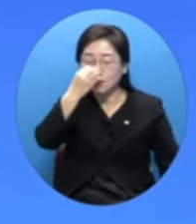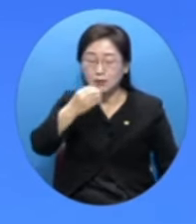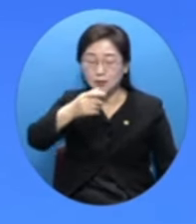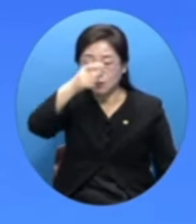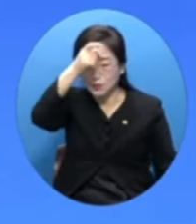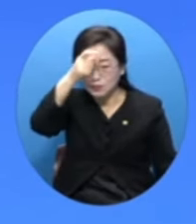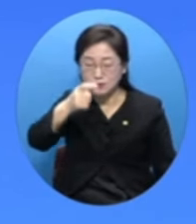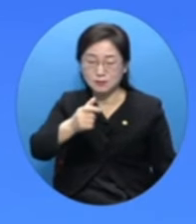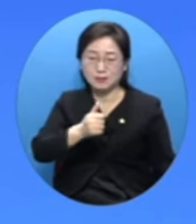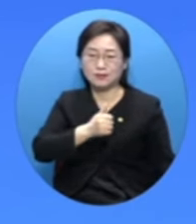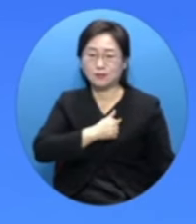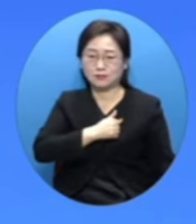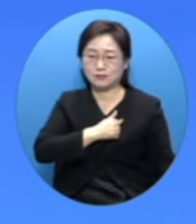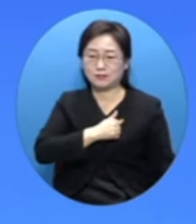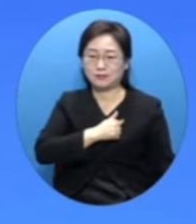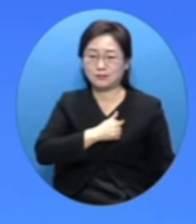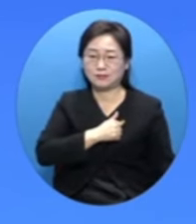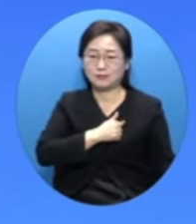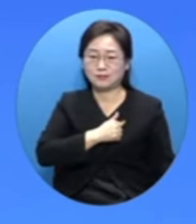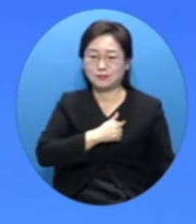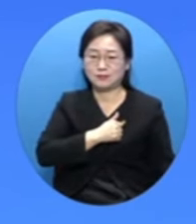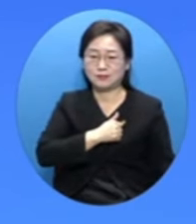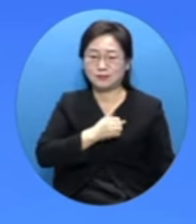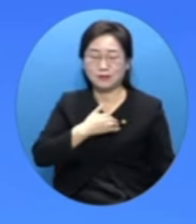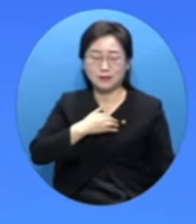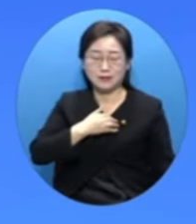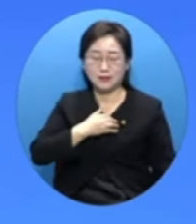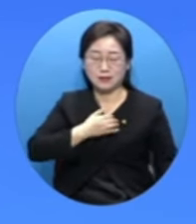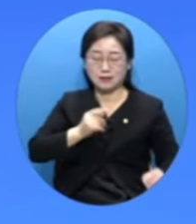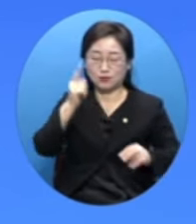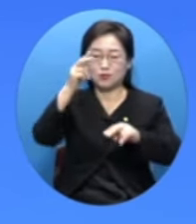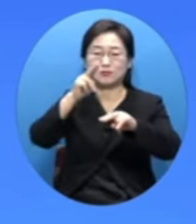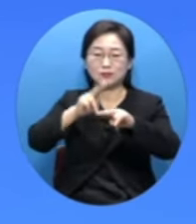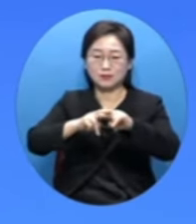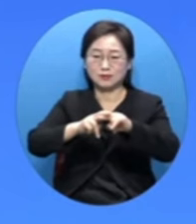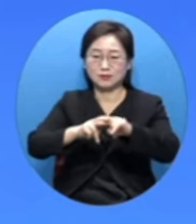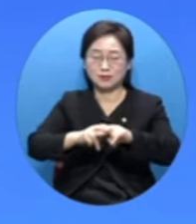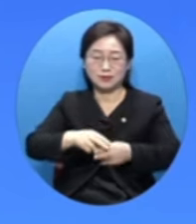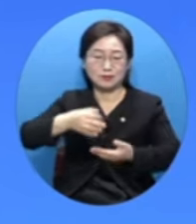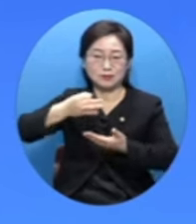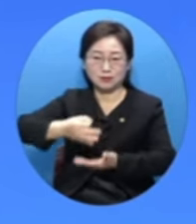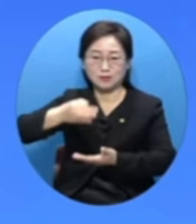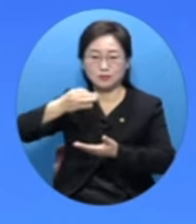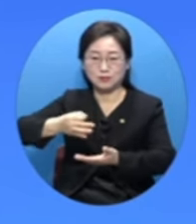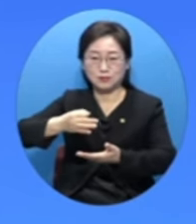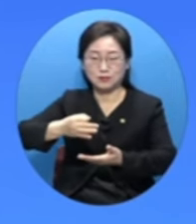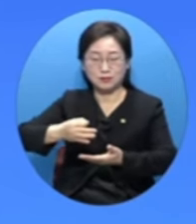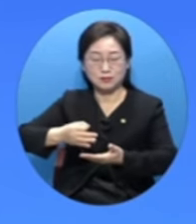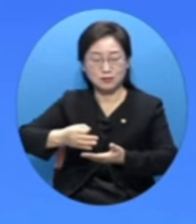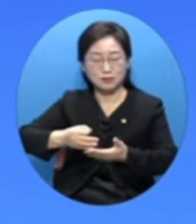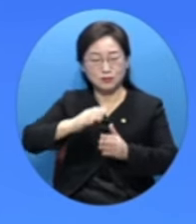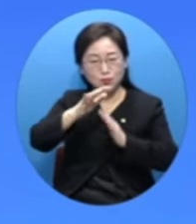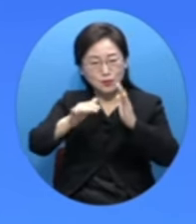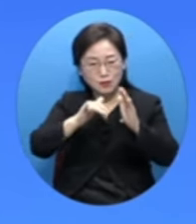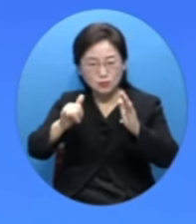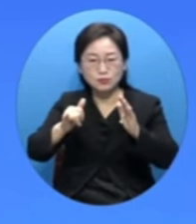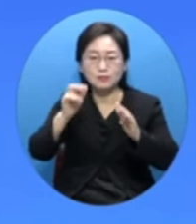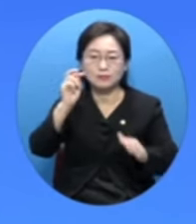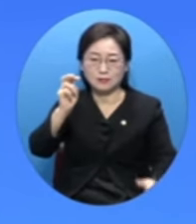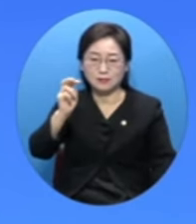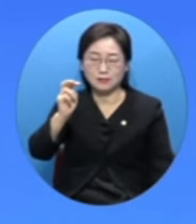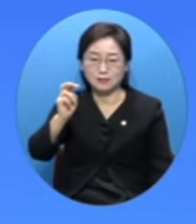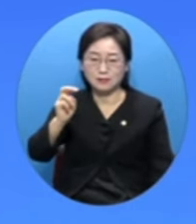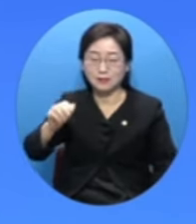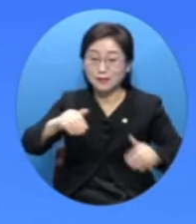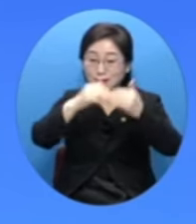알량한 자존심, 내 지위, 내 재물, 때때로는 내 가족일 수도 있습니다.